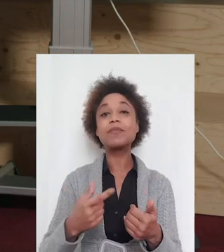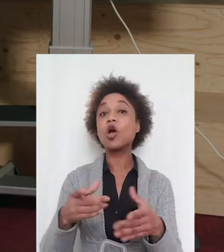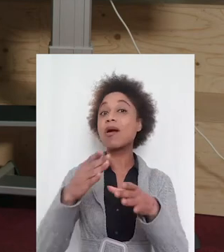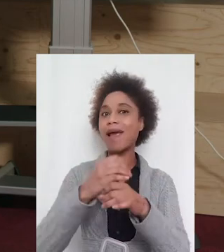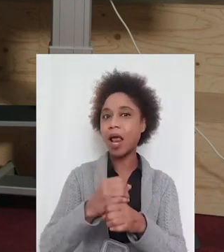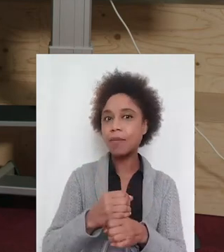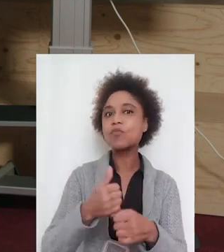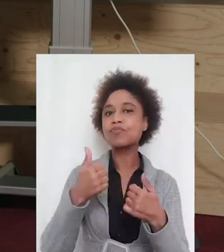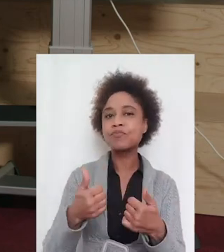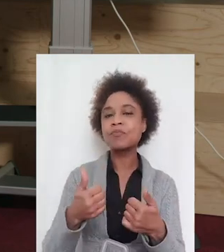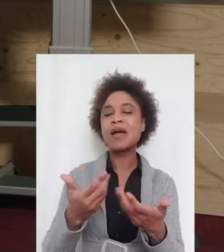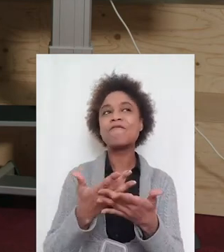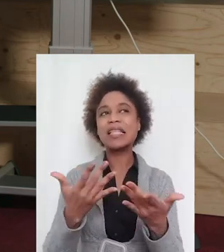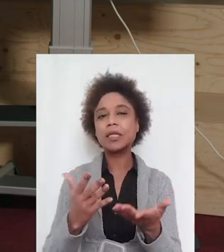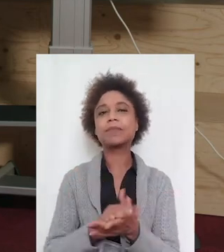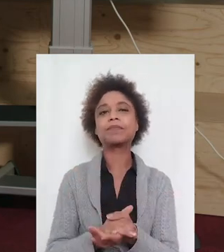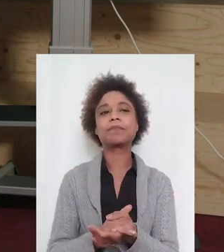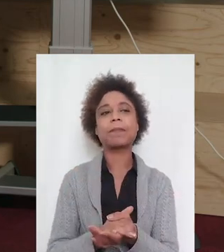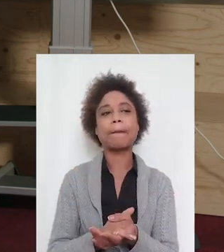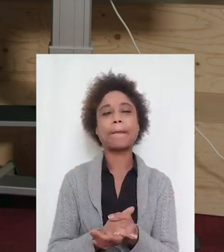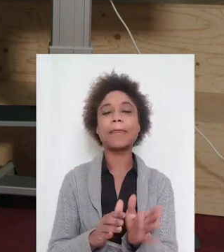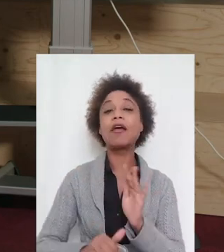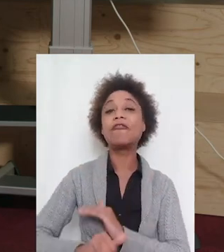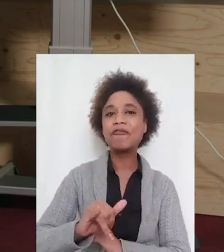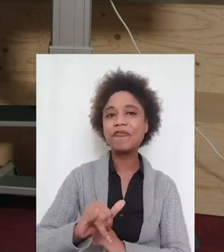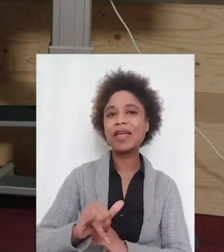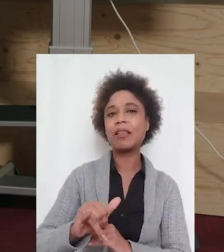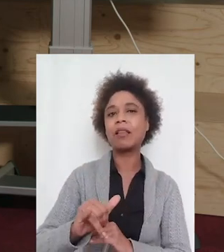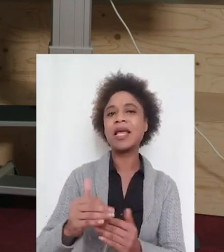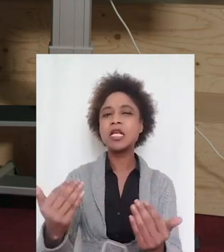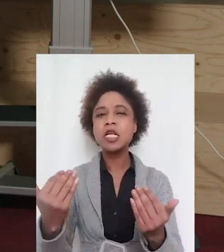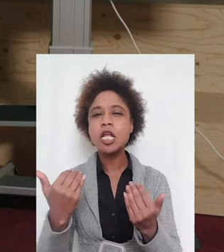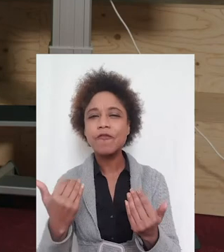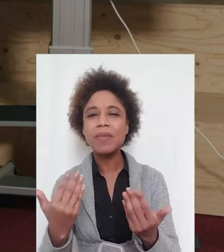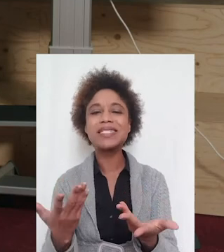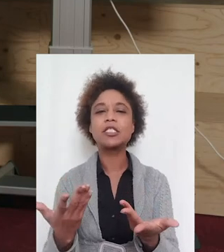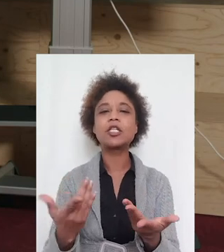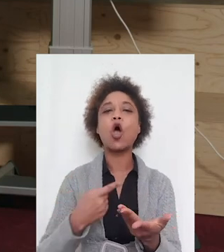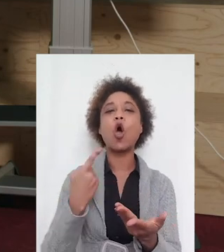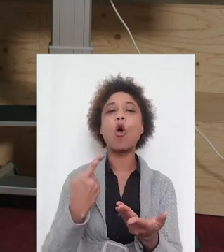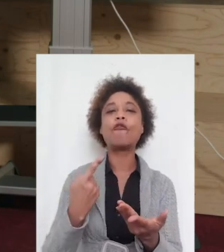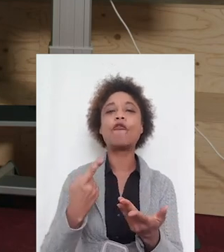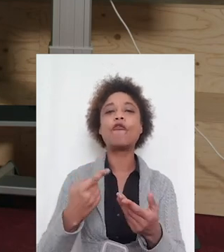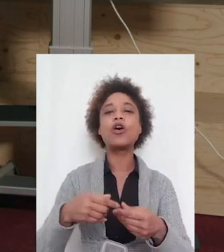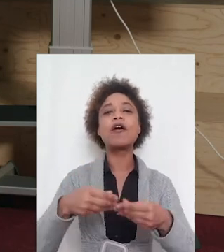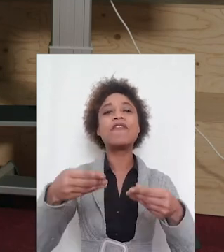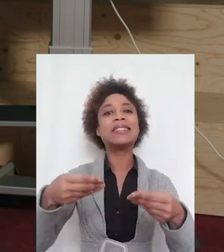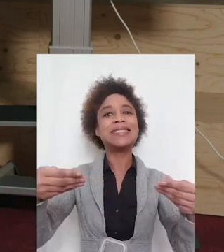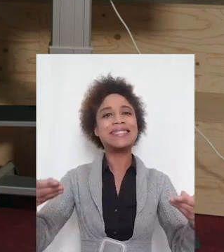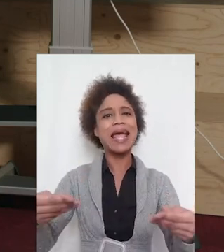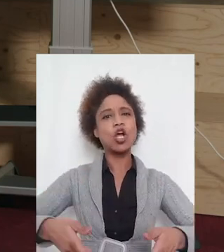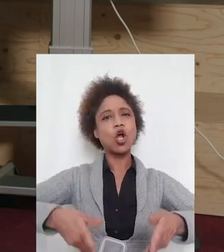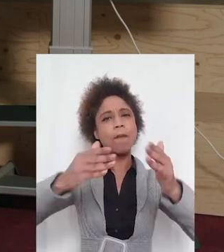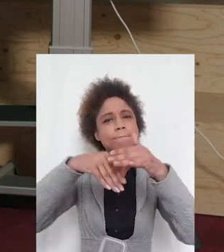helpt wanneer zoveel mogelijk informatie over de faciliteiten in het gebouw en